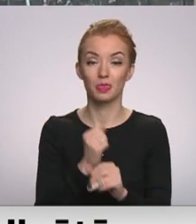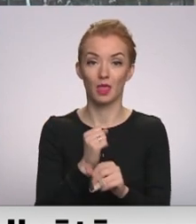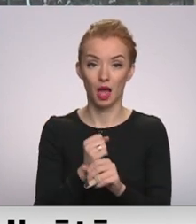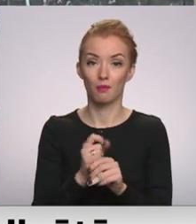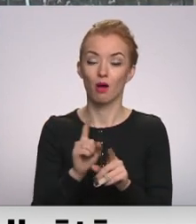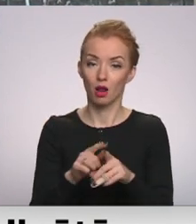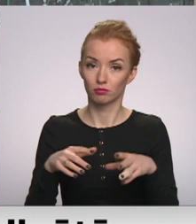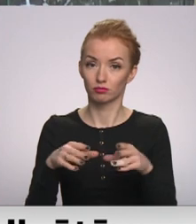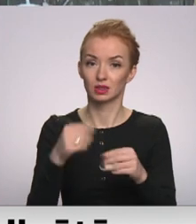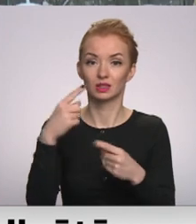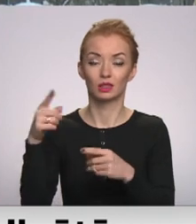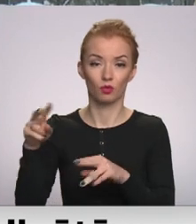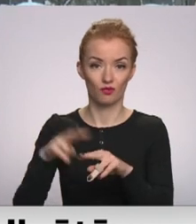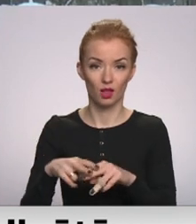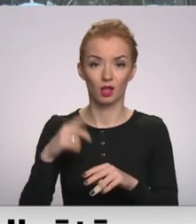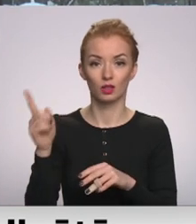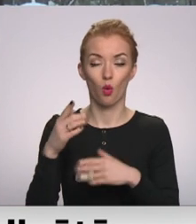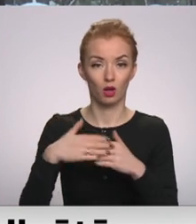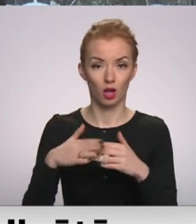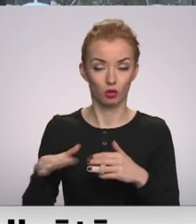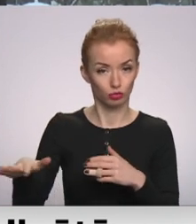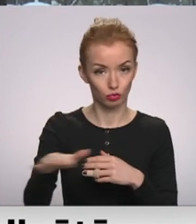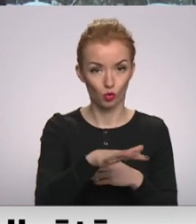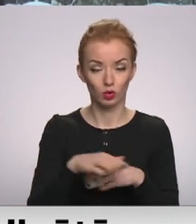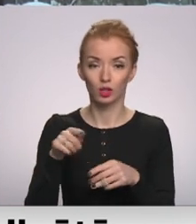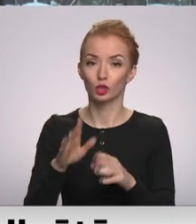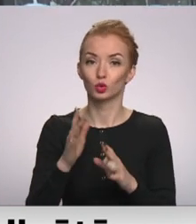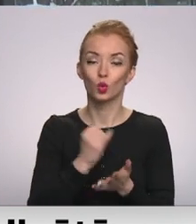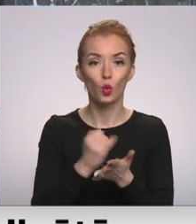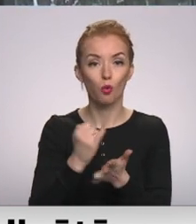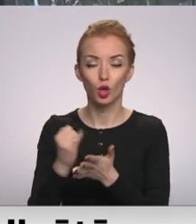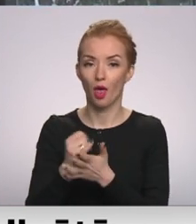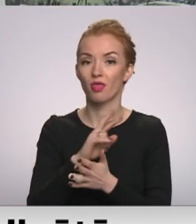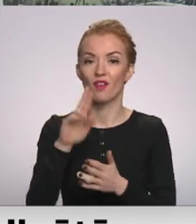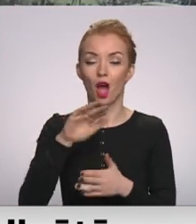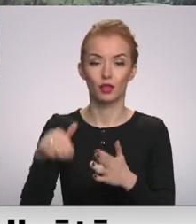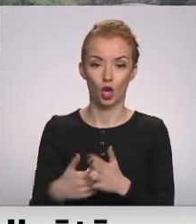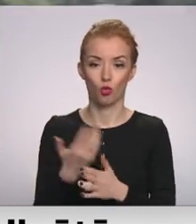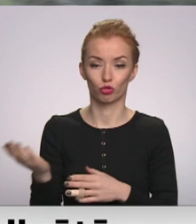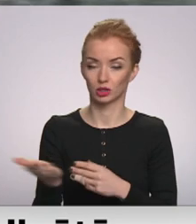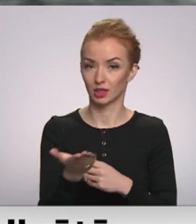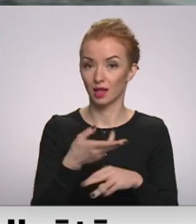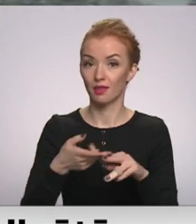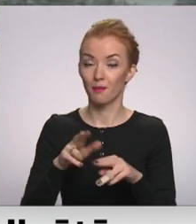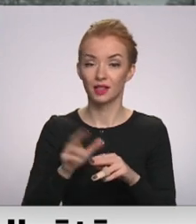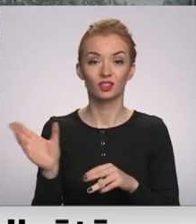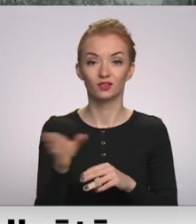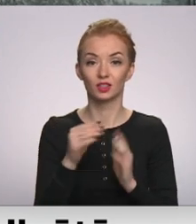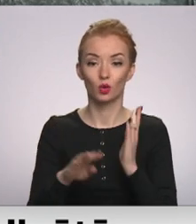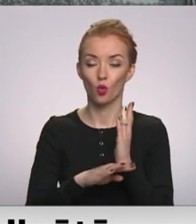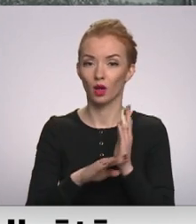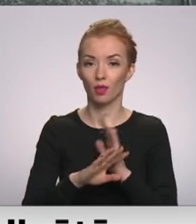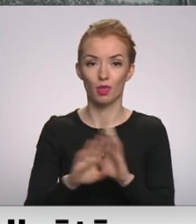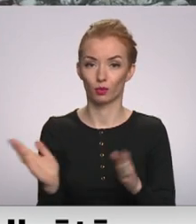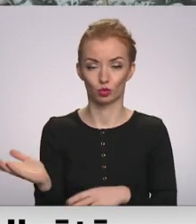arī citos nogabalos Salkrastu teritorijā. Tās gan būšot kopšanas, nevis atjaunošanas cirtas, tāpēc visi koki